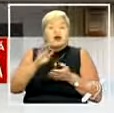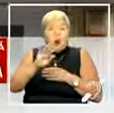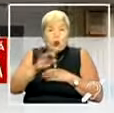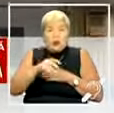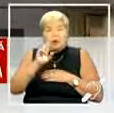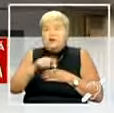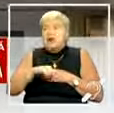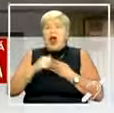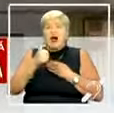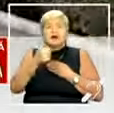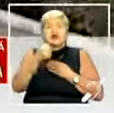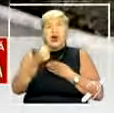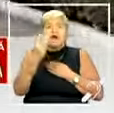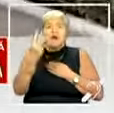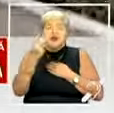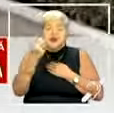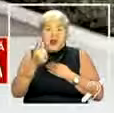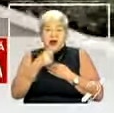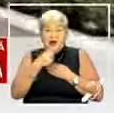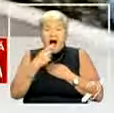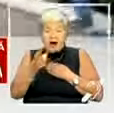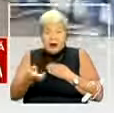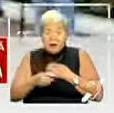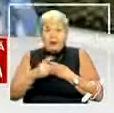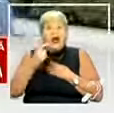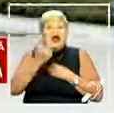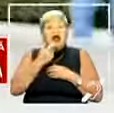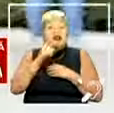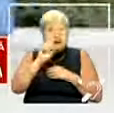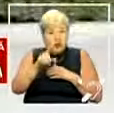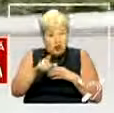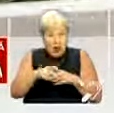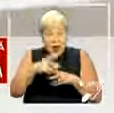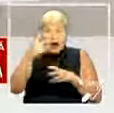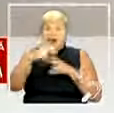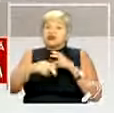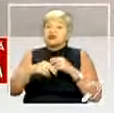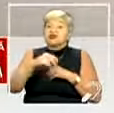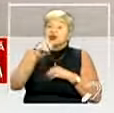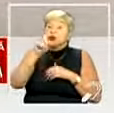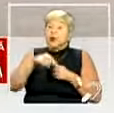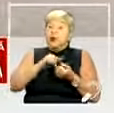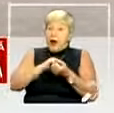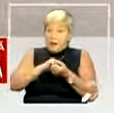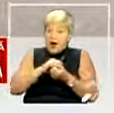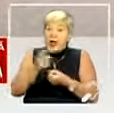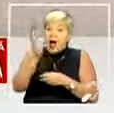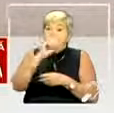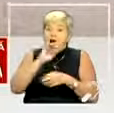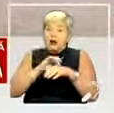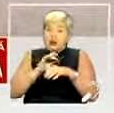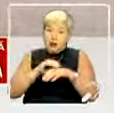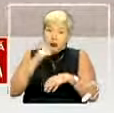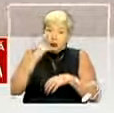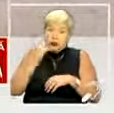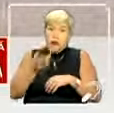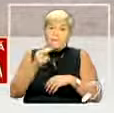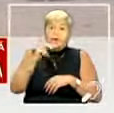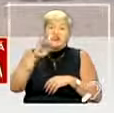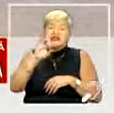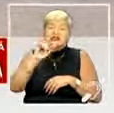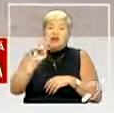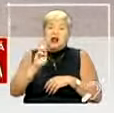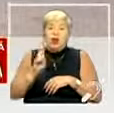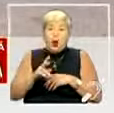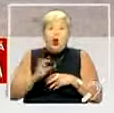că cazul de astăzi vine după ce la Timișoara, la sfârșitul lunii mai, un alt medic cunoscut, Octavian Mazilu, cel care a